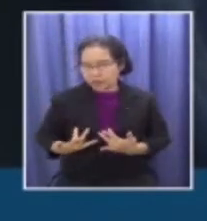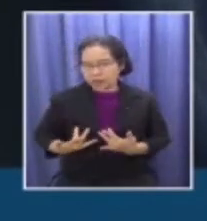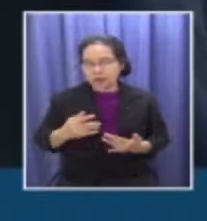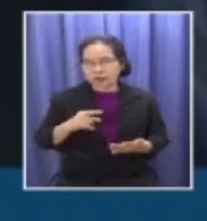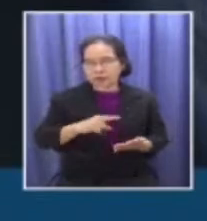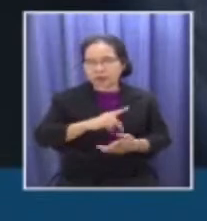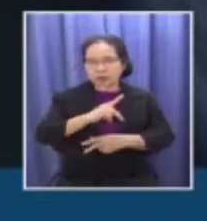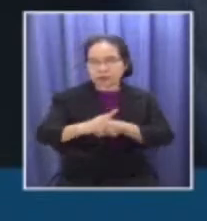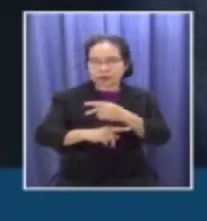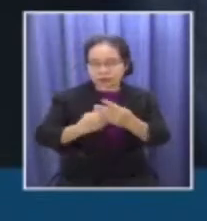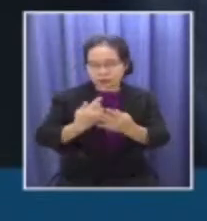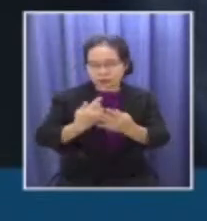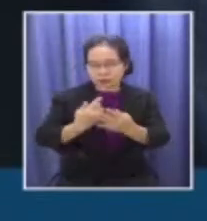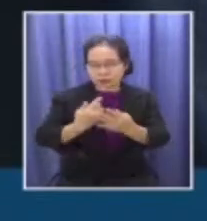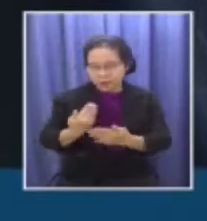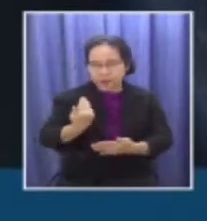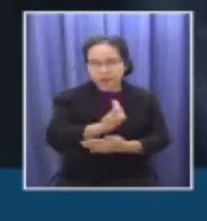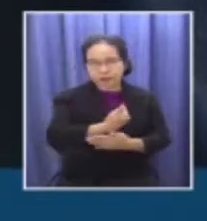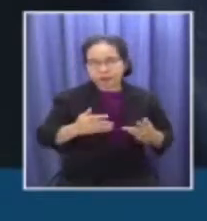Ɛsrɛ wo